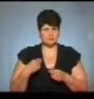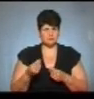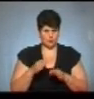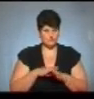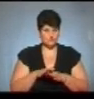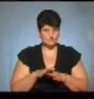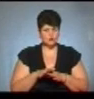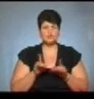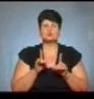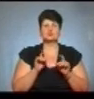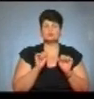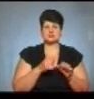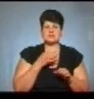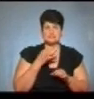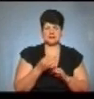хочу сказати, вже можна